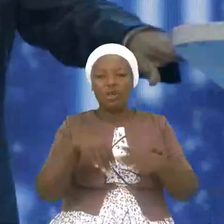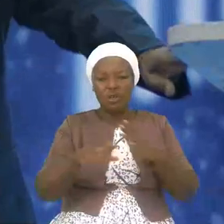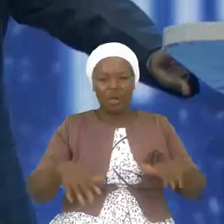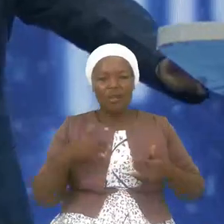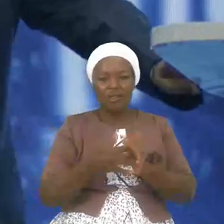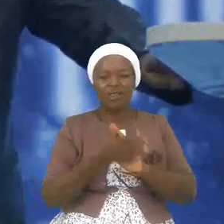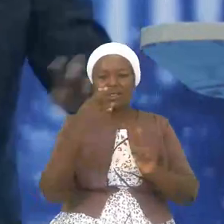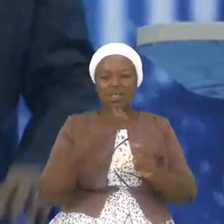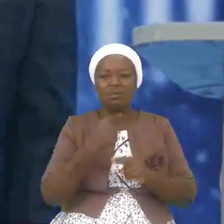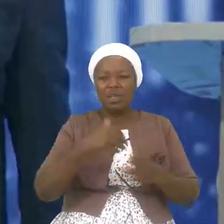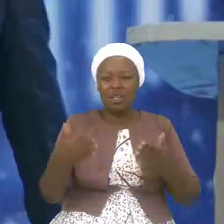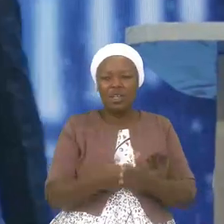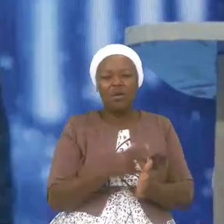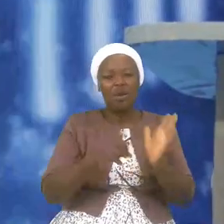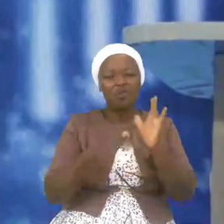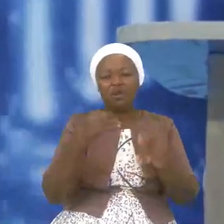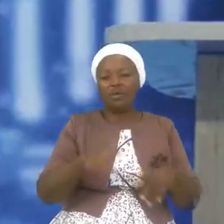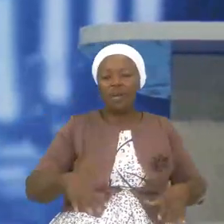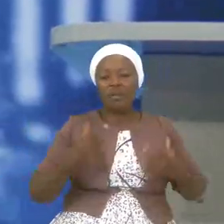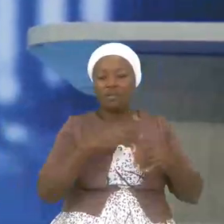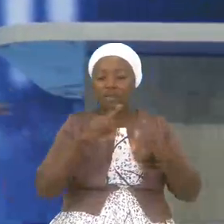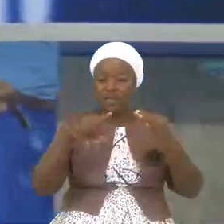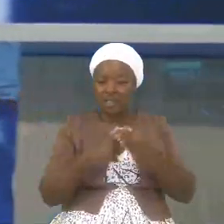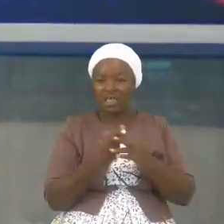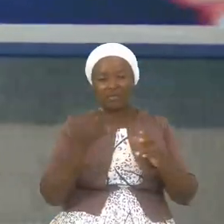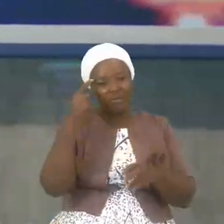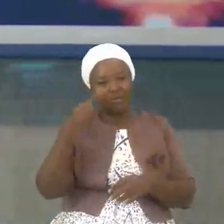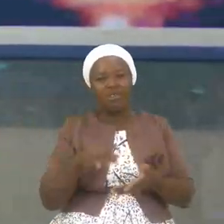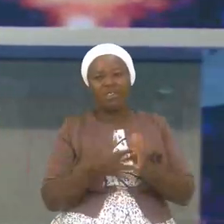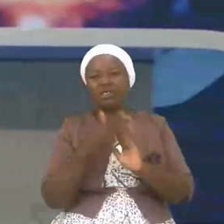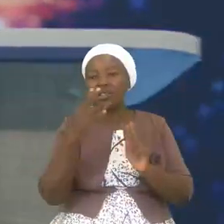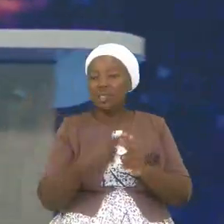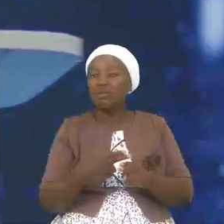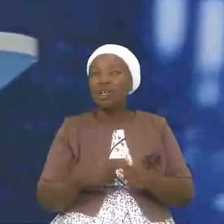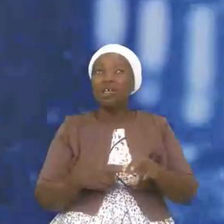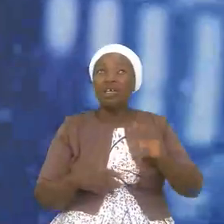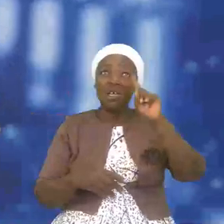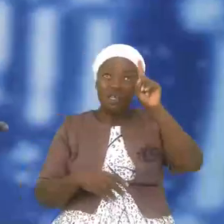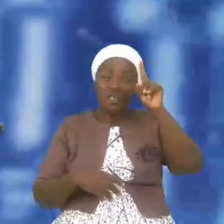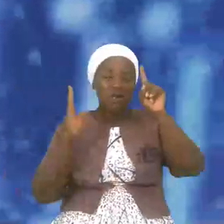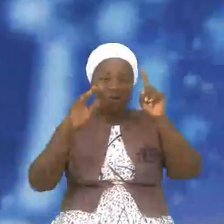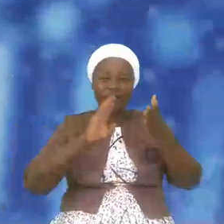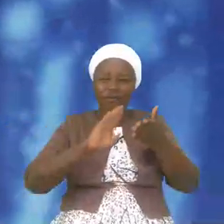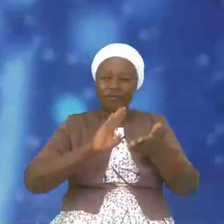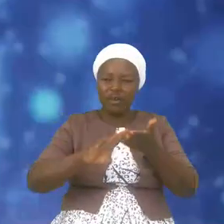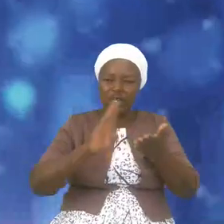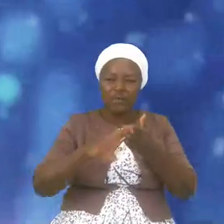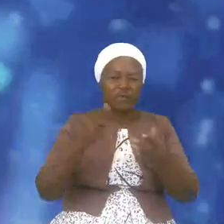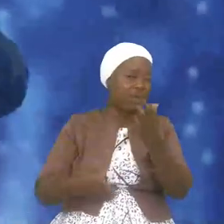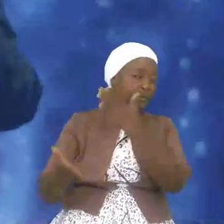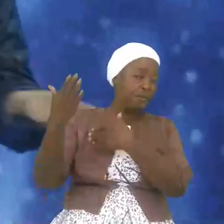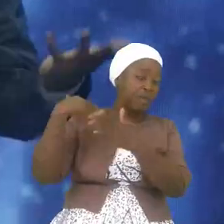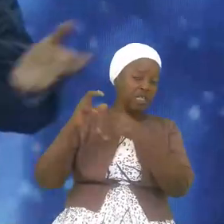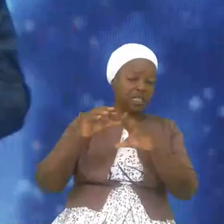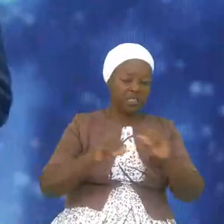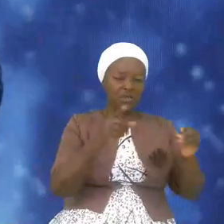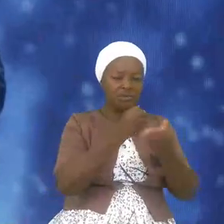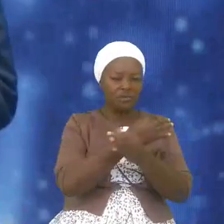toi. Une nouvelle vie va commencer pour toi. Il va pardonner le passé. Et il